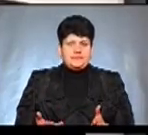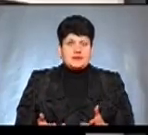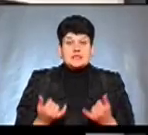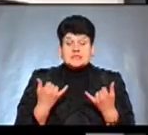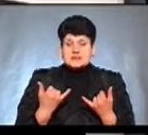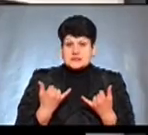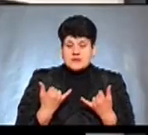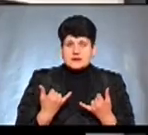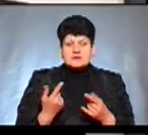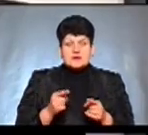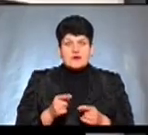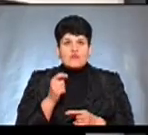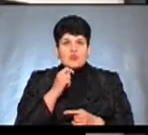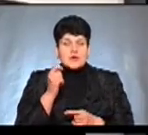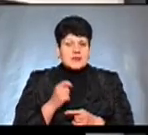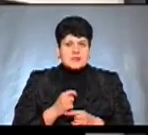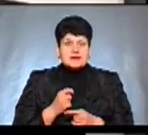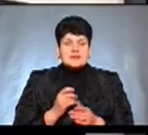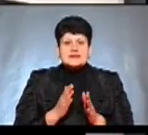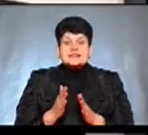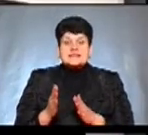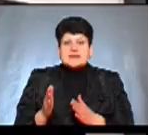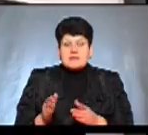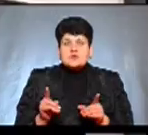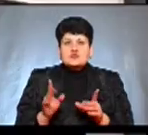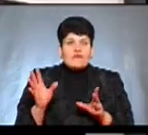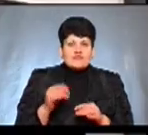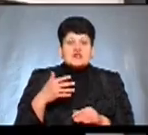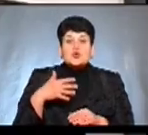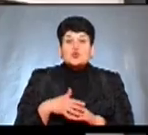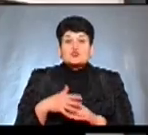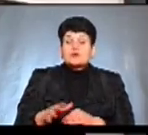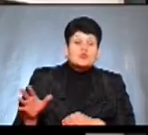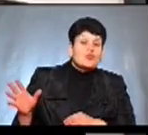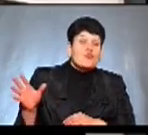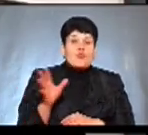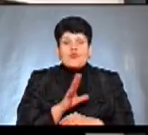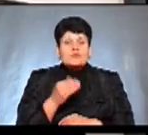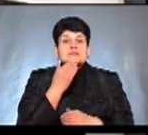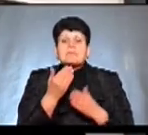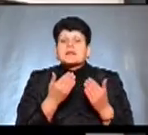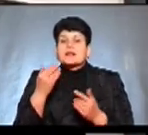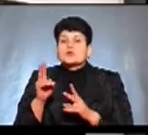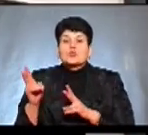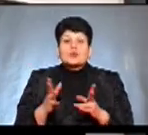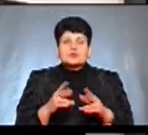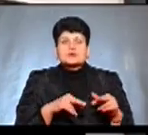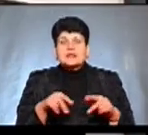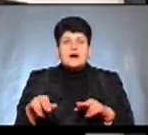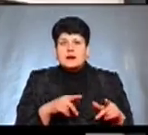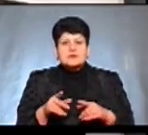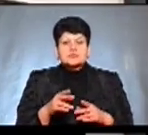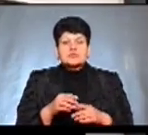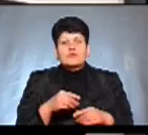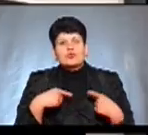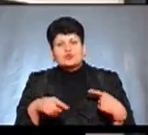повальна в Україні система, що всі всьому розуміються, абсолютно. Запитайте будь-кого, до танцю, до рожанцю, по футболу,